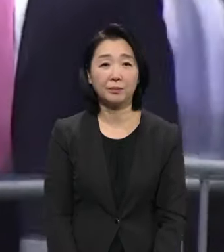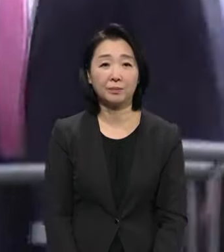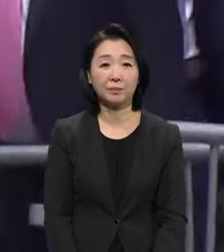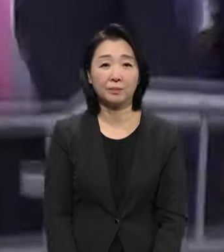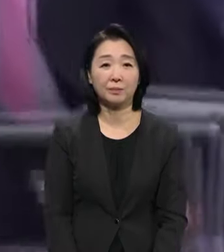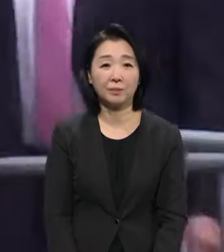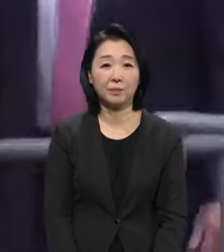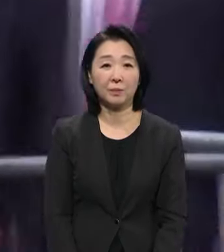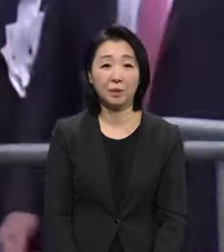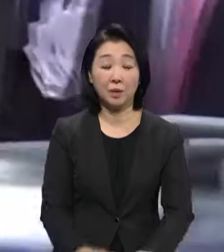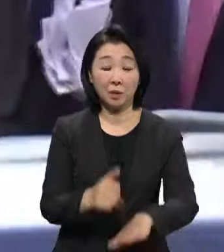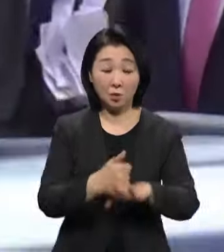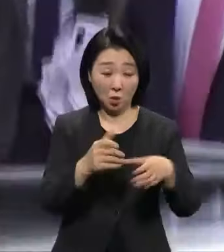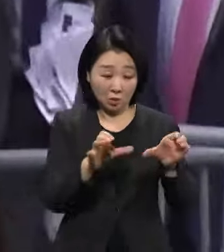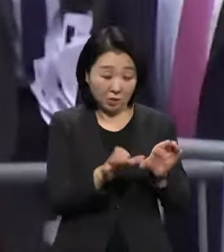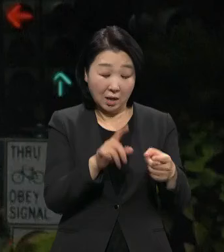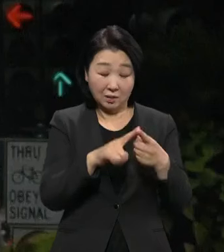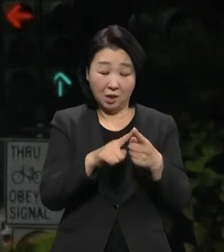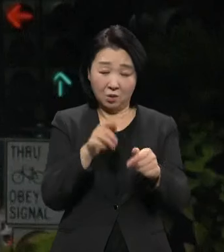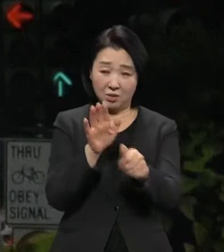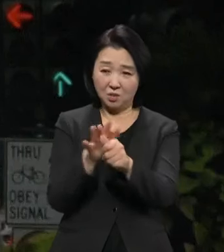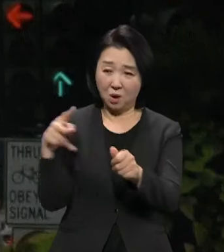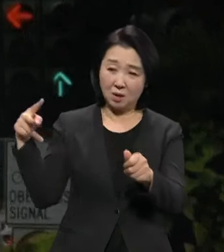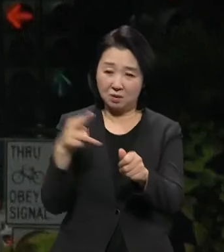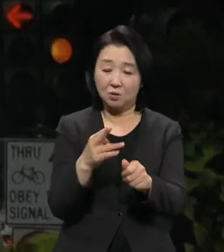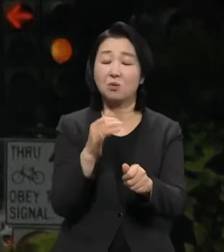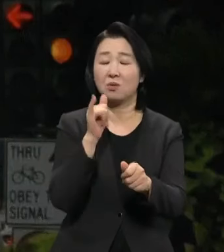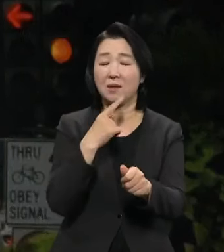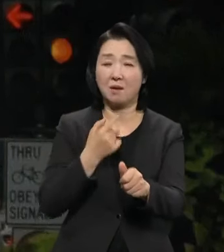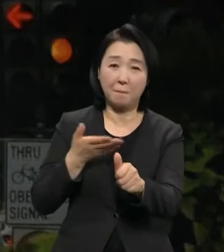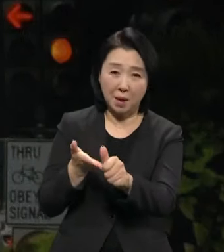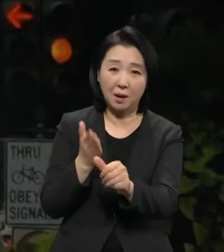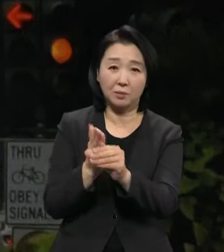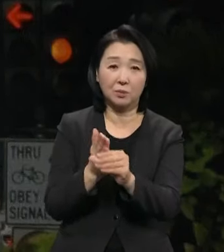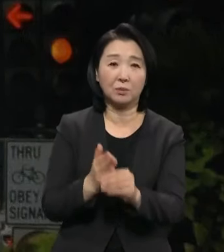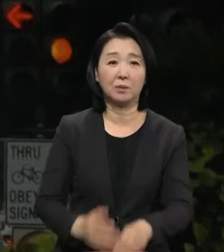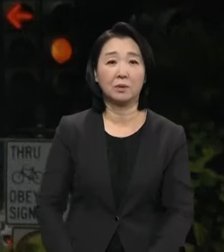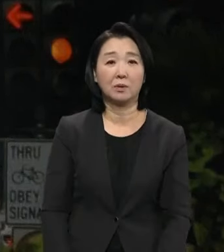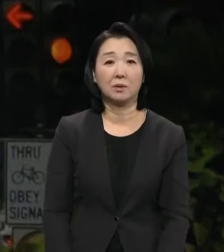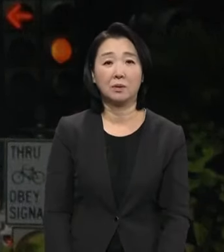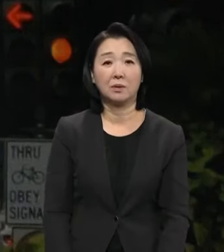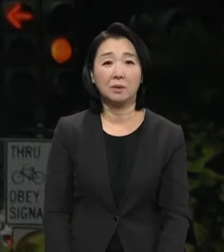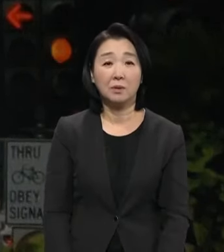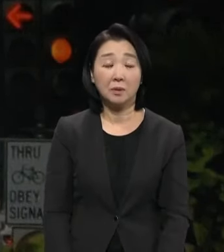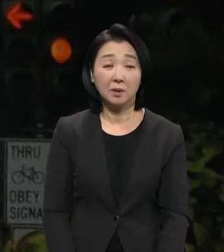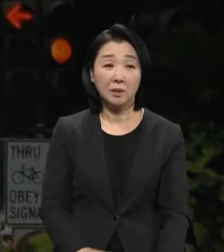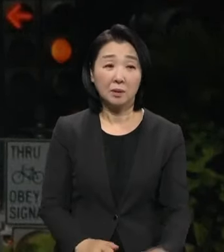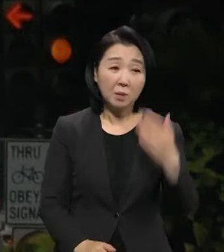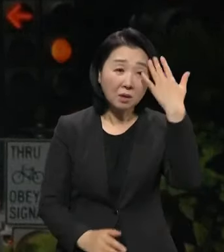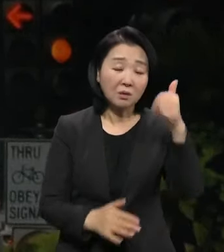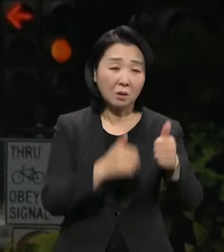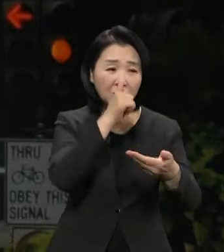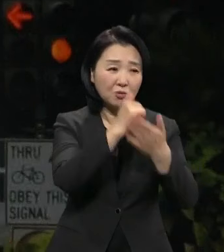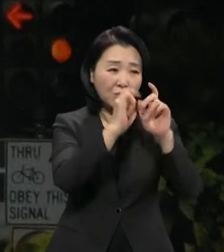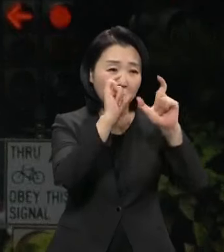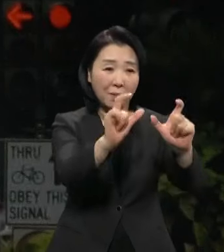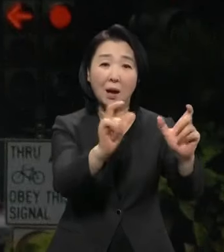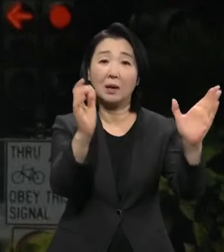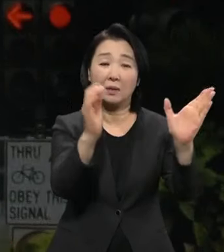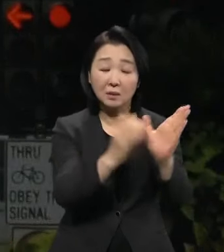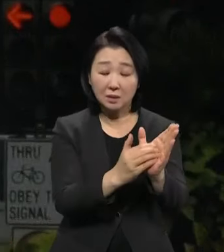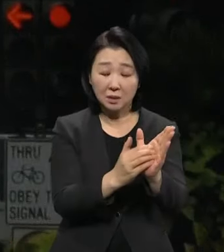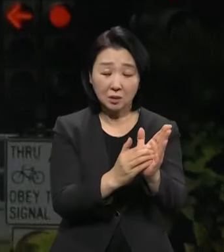예 결국 당차원의 지원을 끊을 수 있다고까지 협박을 한 셈인데요 그만큼 이번 트럼프의 유제 평결로 인해서